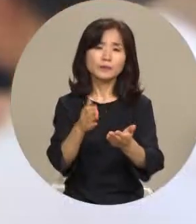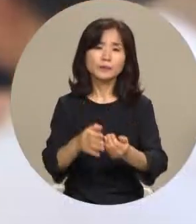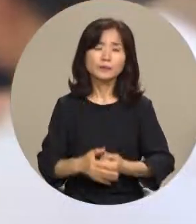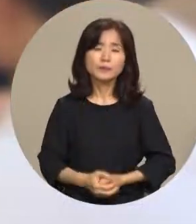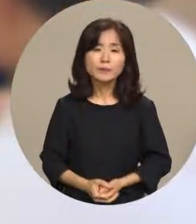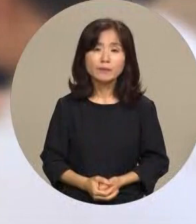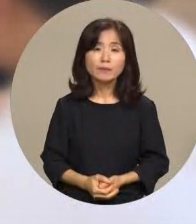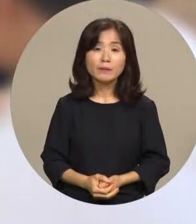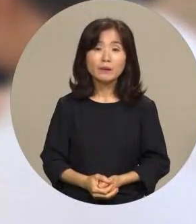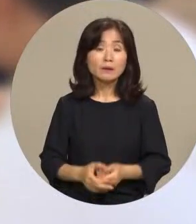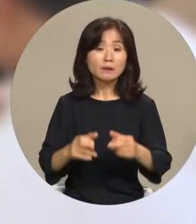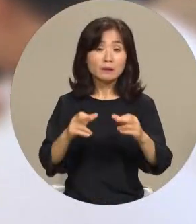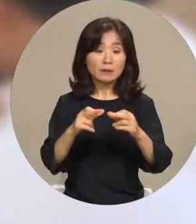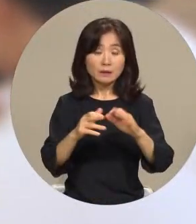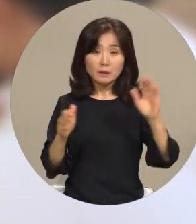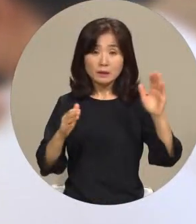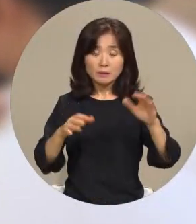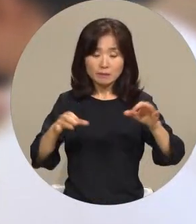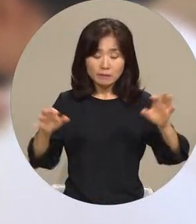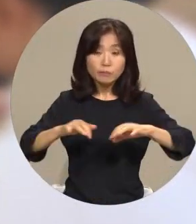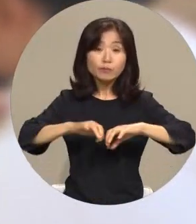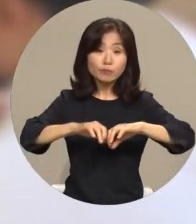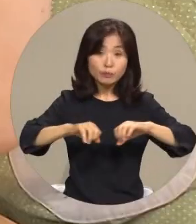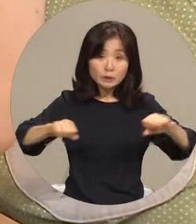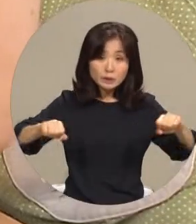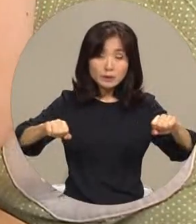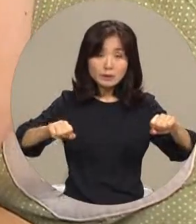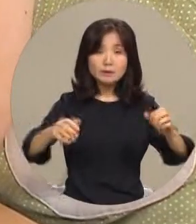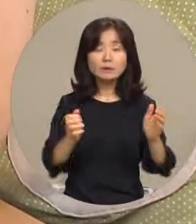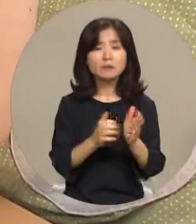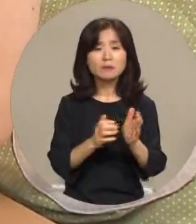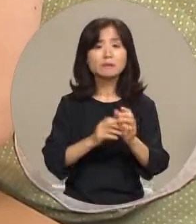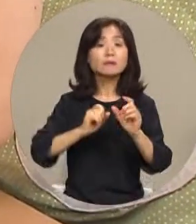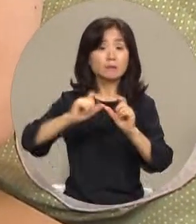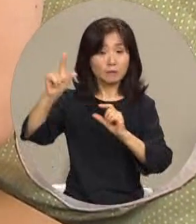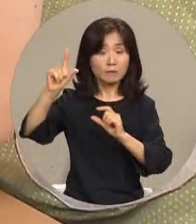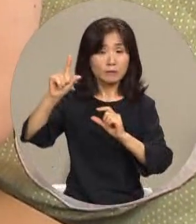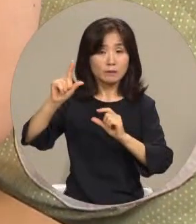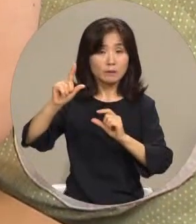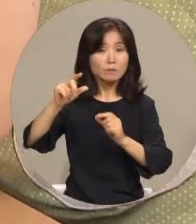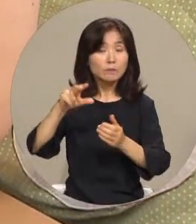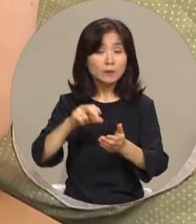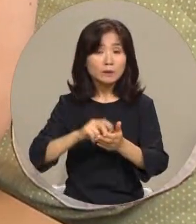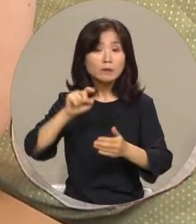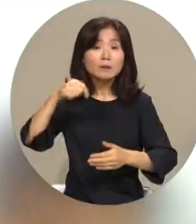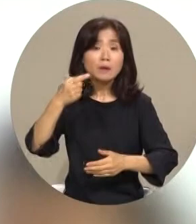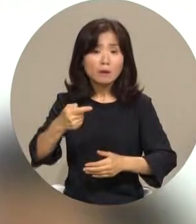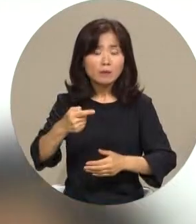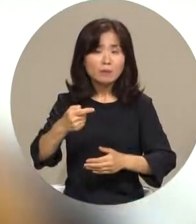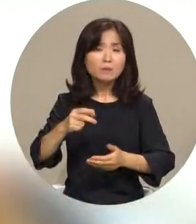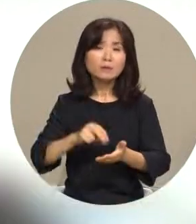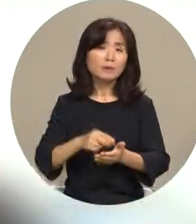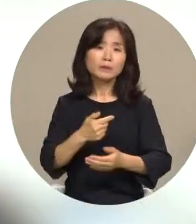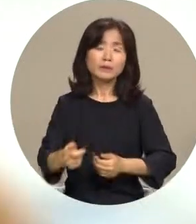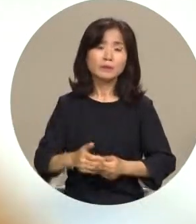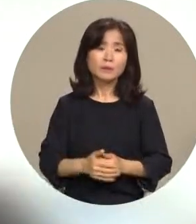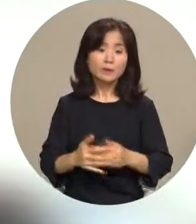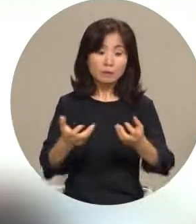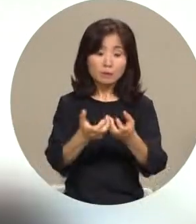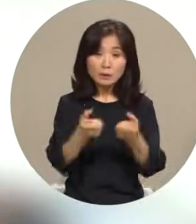겁니다 장애학생을 일시적으로 분리하는 데서 그치는 경우가 많은데 문제는 그 다음입니다